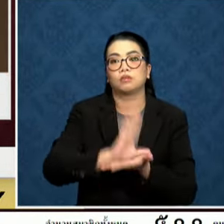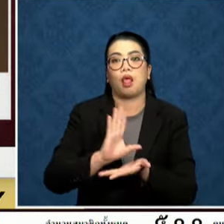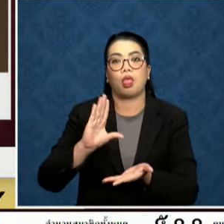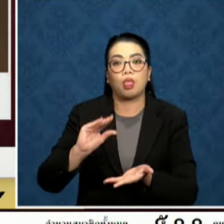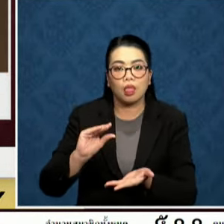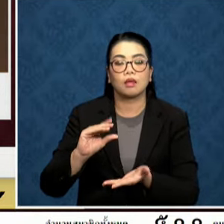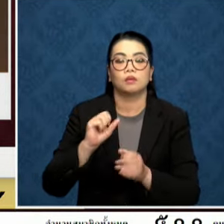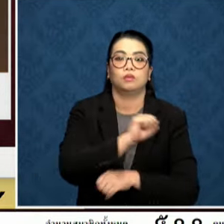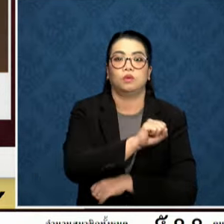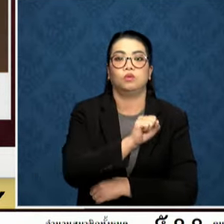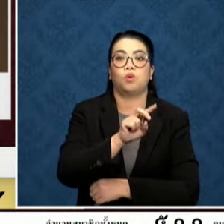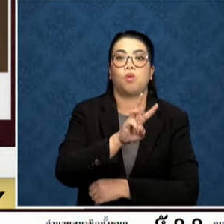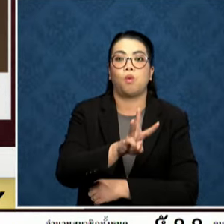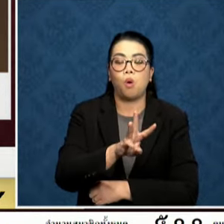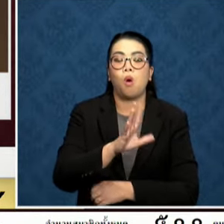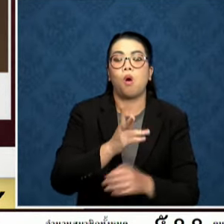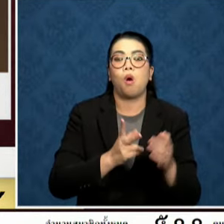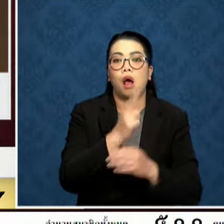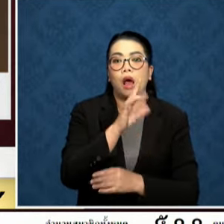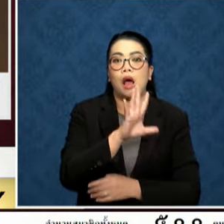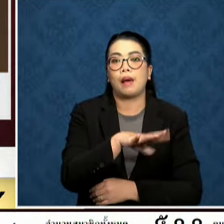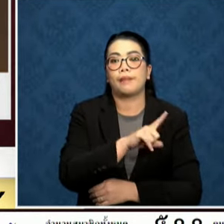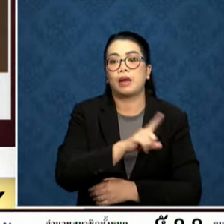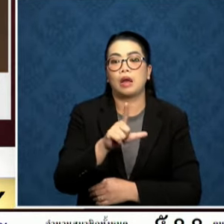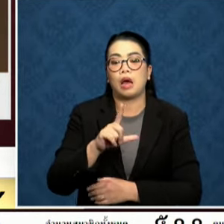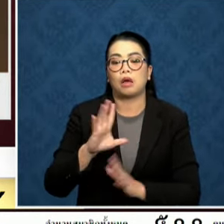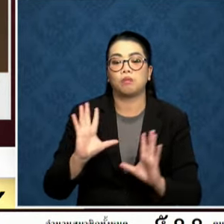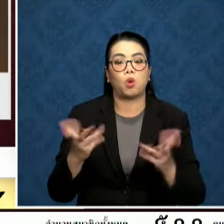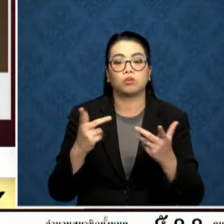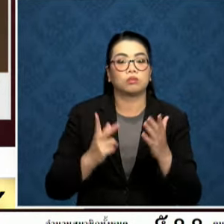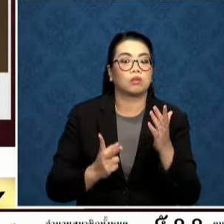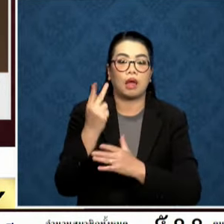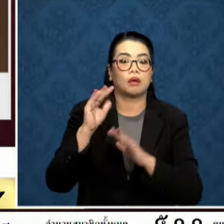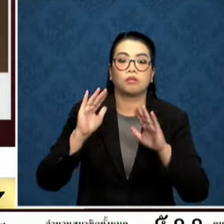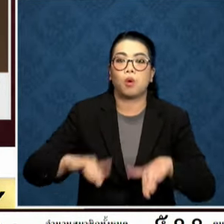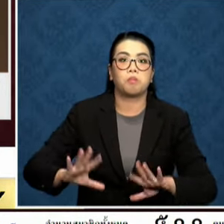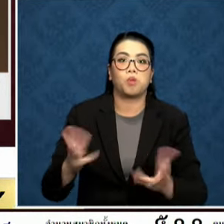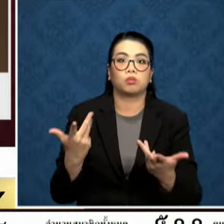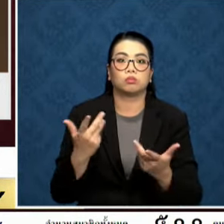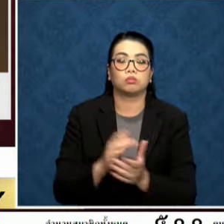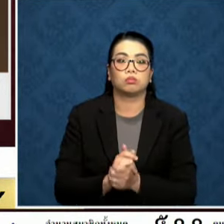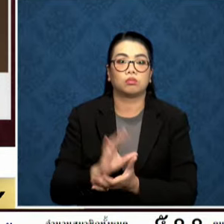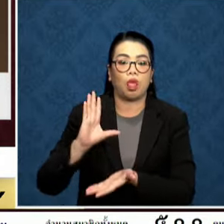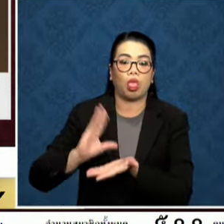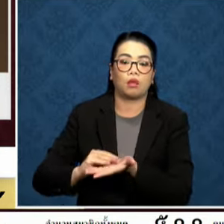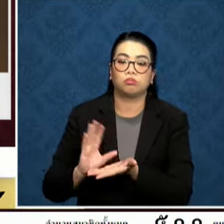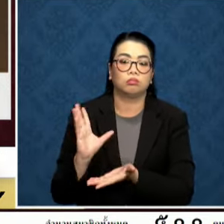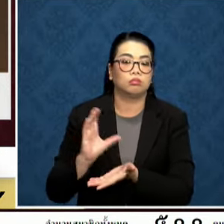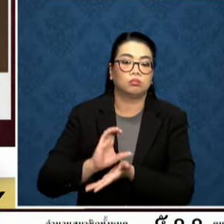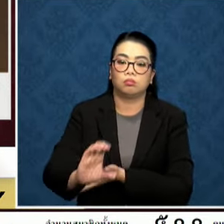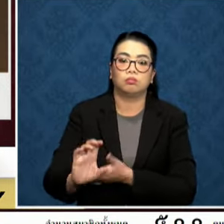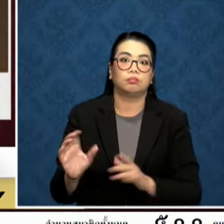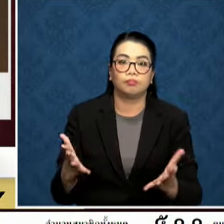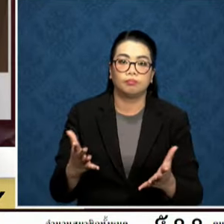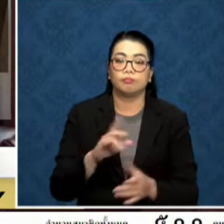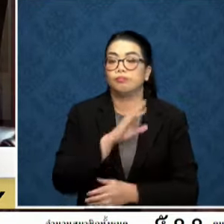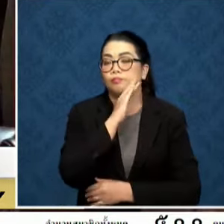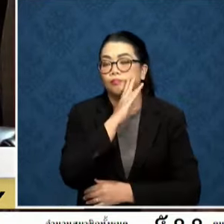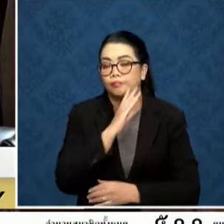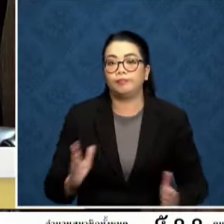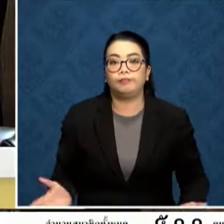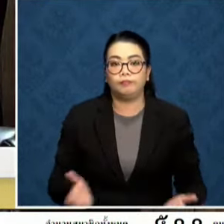สสวขอมา 5,000ล้านโดนหั่นทิ้งเกลี้ยงเลยนะคะท่านประธานที่เคารพคะถ้าท่านจะผลักดันขับ